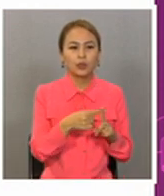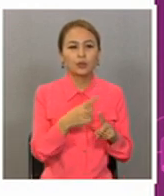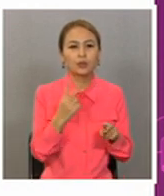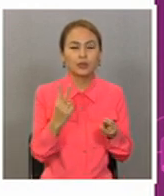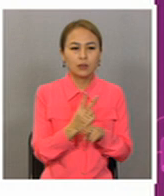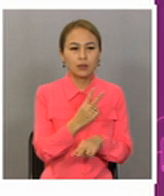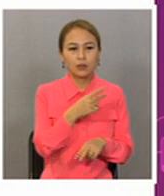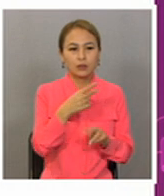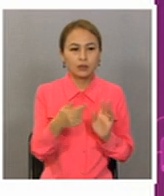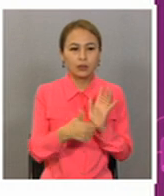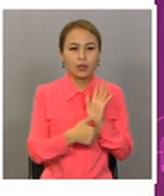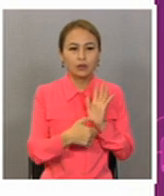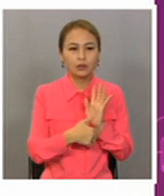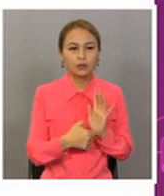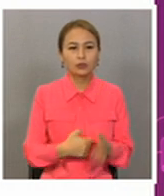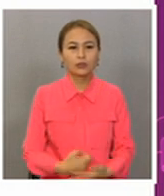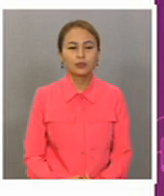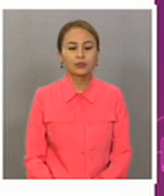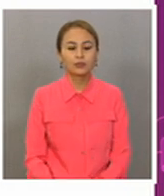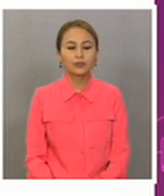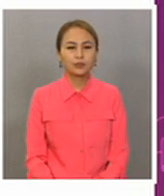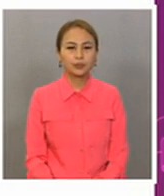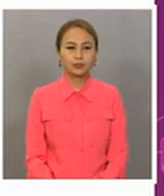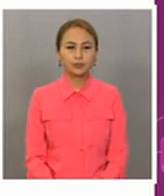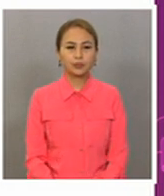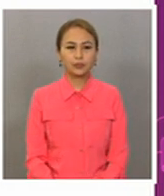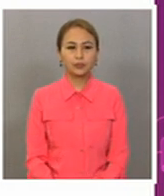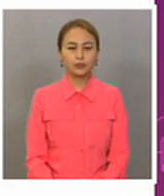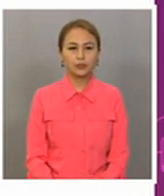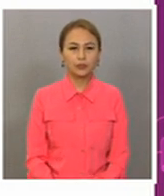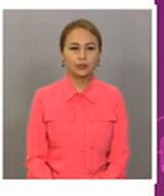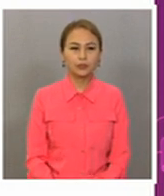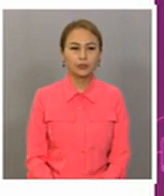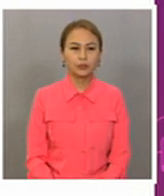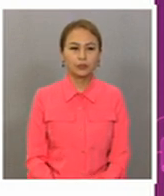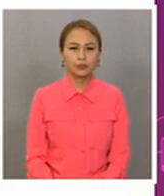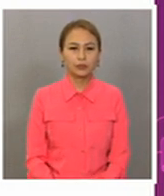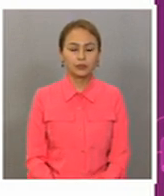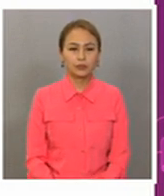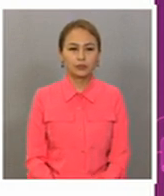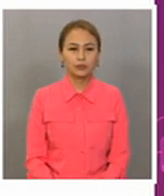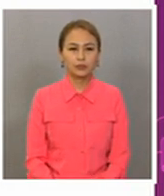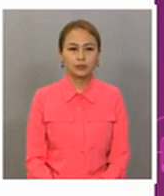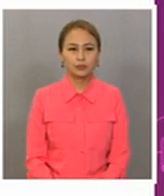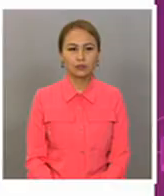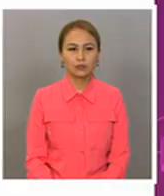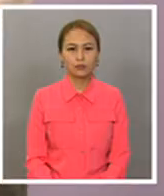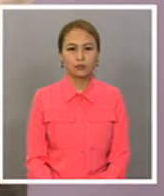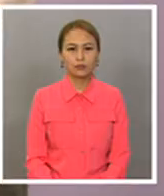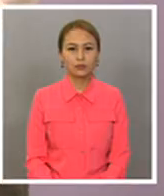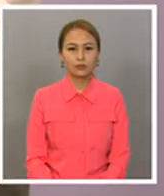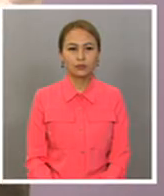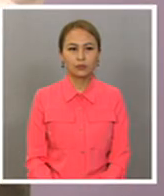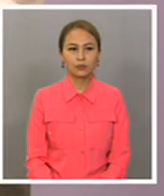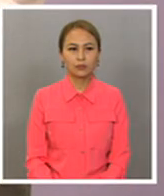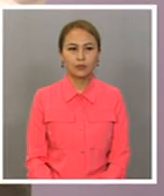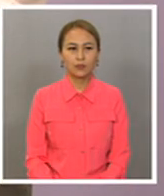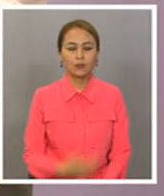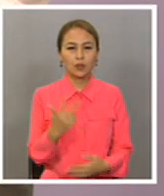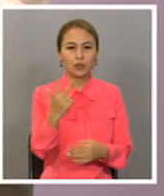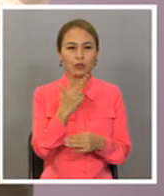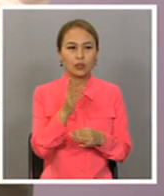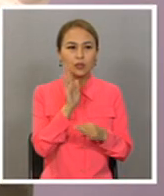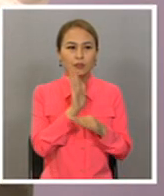2-ge köbeytü üçin 300 gramdı 2 ret kosamız. Mäni 600 gramğa teñ. 3-ci tapsırmağa